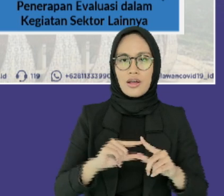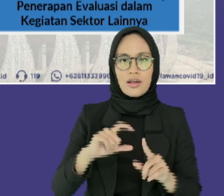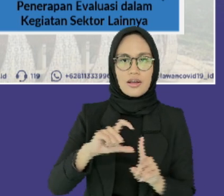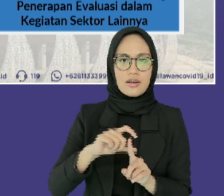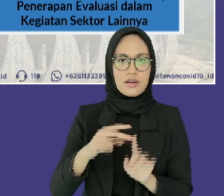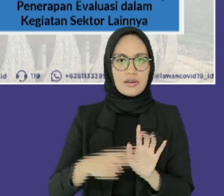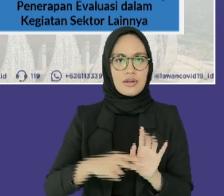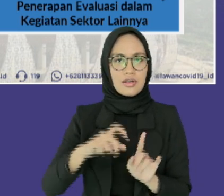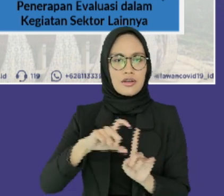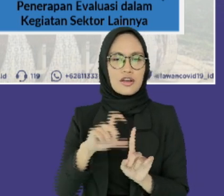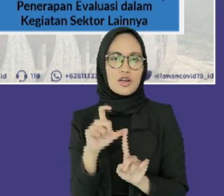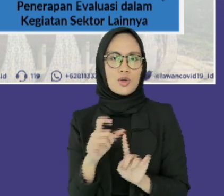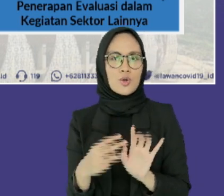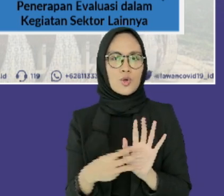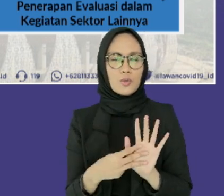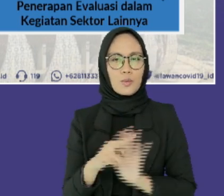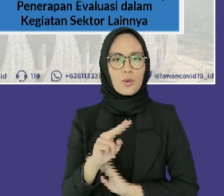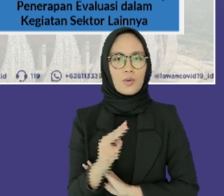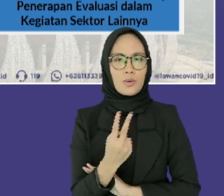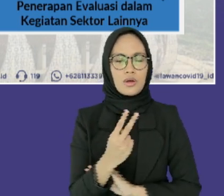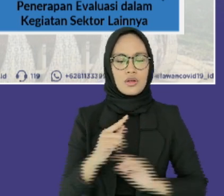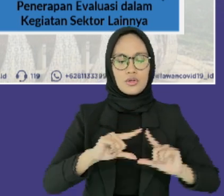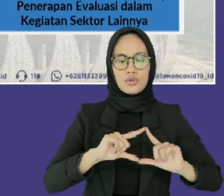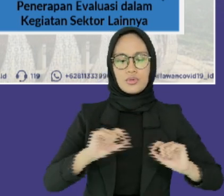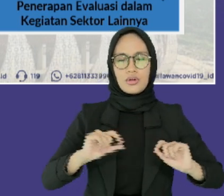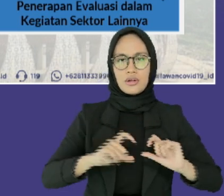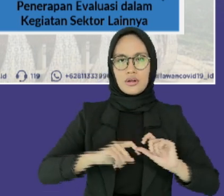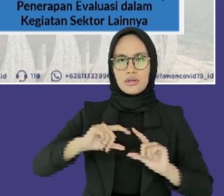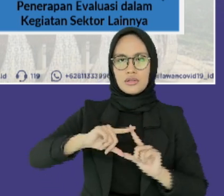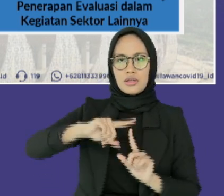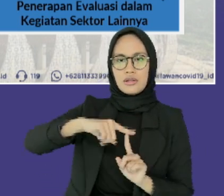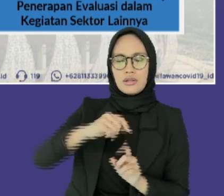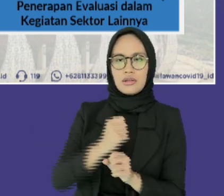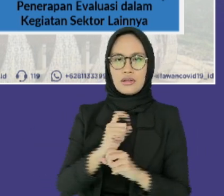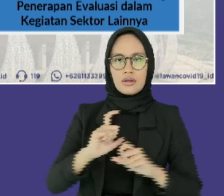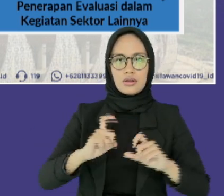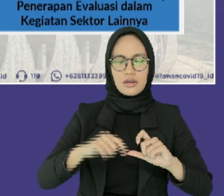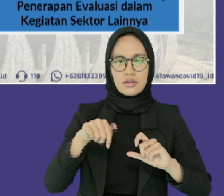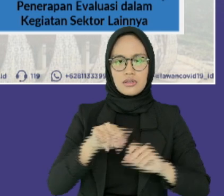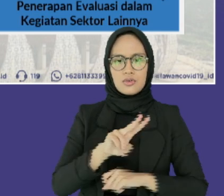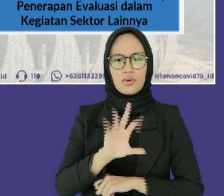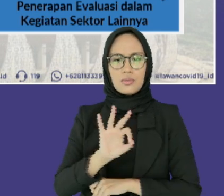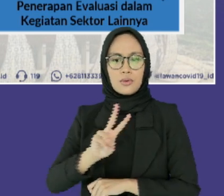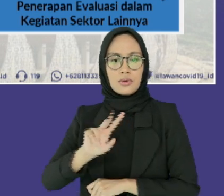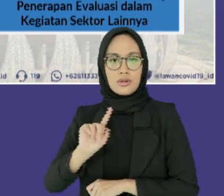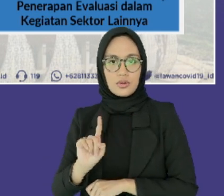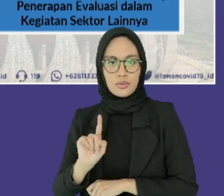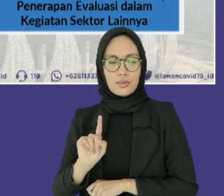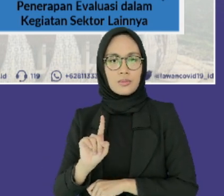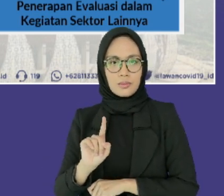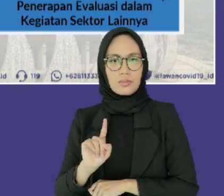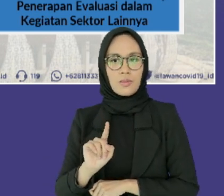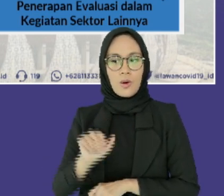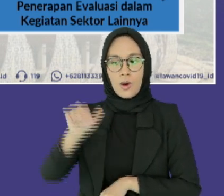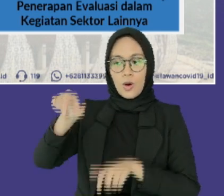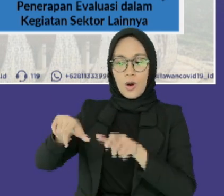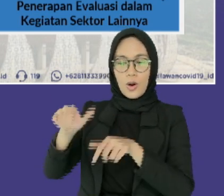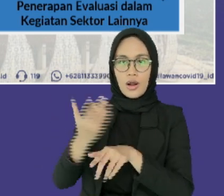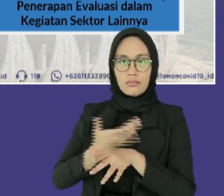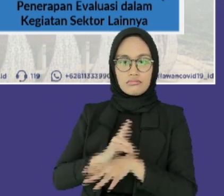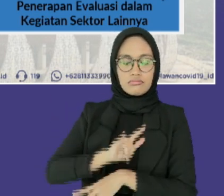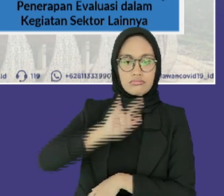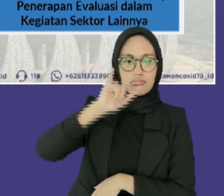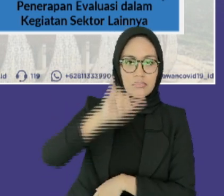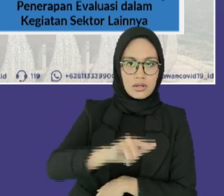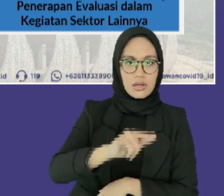kedua dari surat edaran Satgas nomor 17 tahun 2021 bahwa Kontingen Pon 20watt Jeep